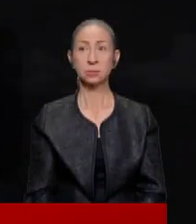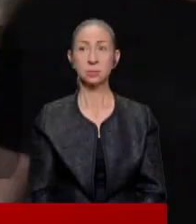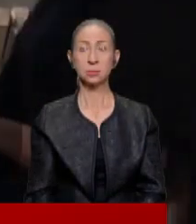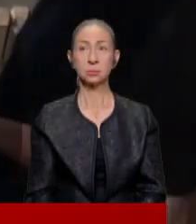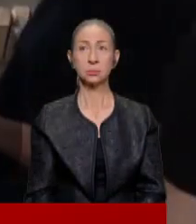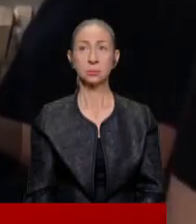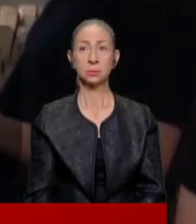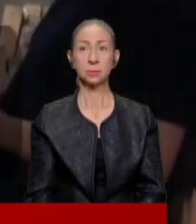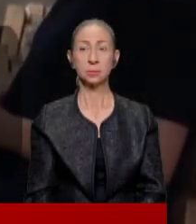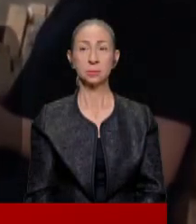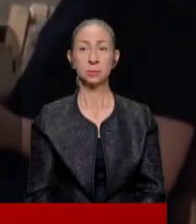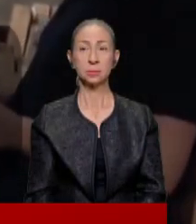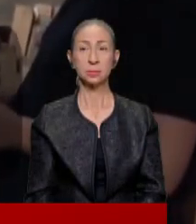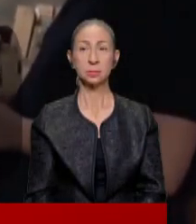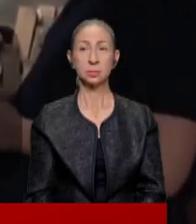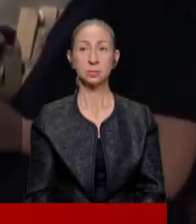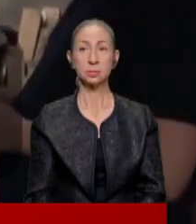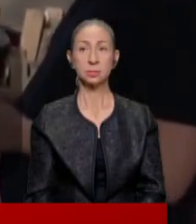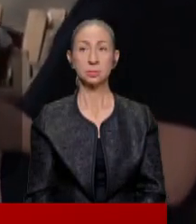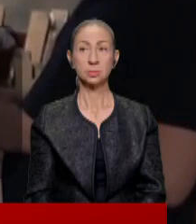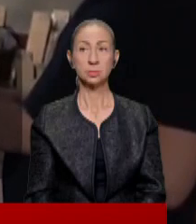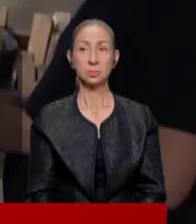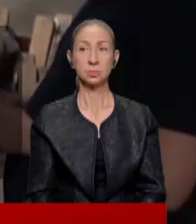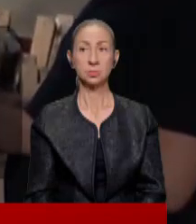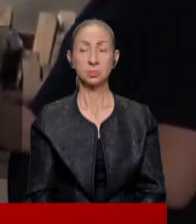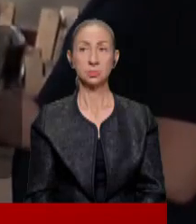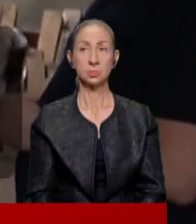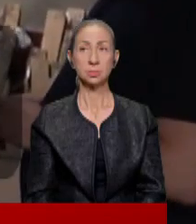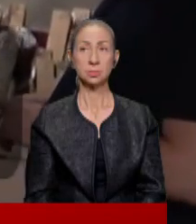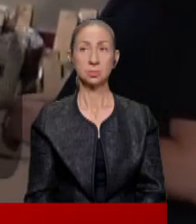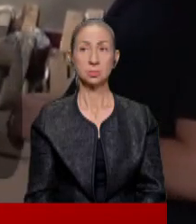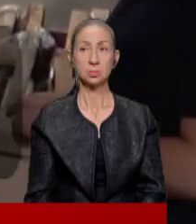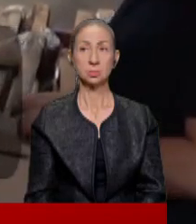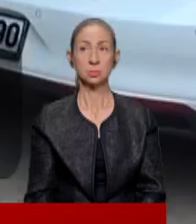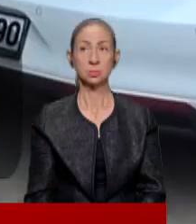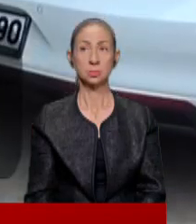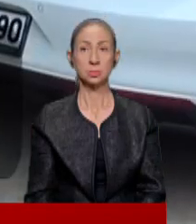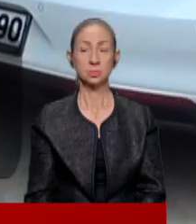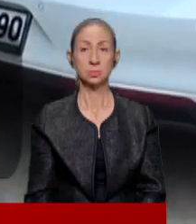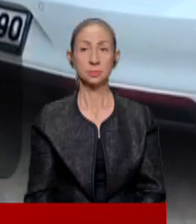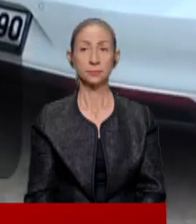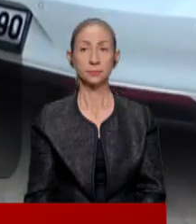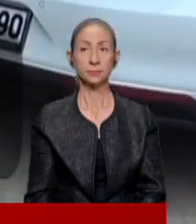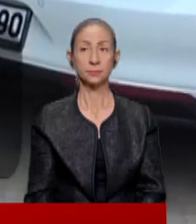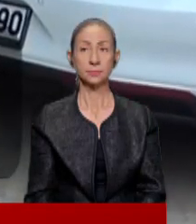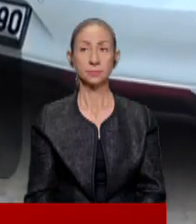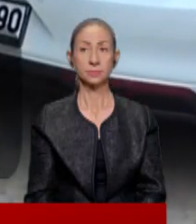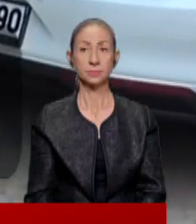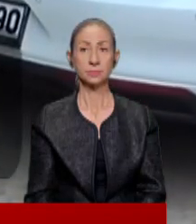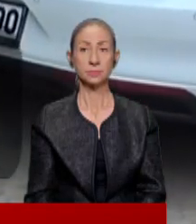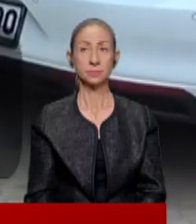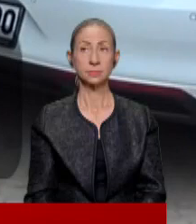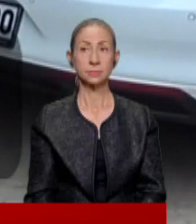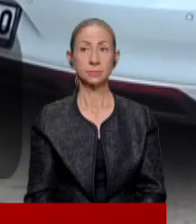verdik paraya. 7100 lira para aldılar bizden. Fiş verdiler. Geldik ki hazır et. Kıyma diye içine koydukları şey